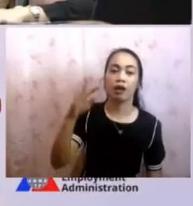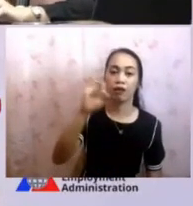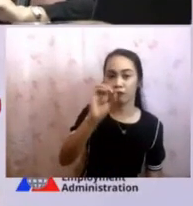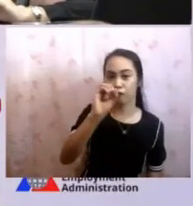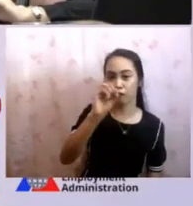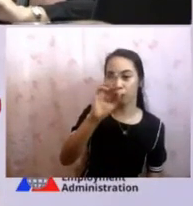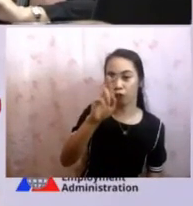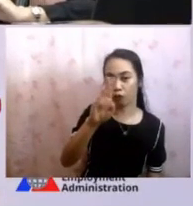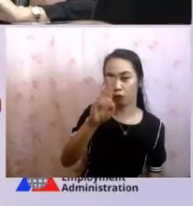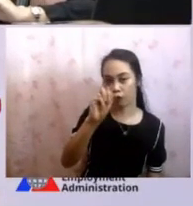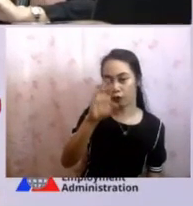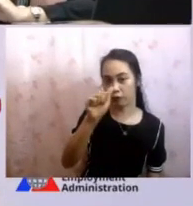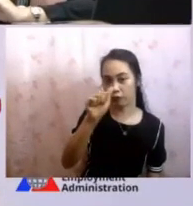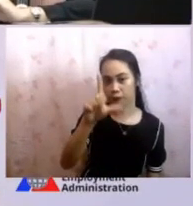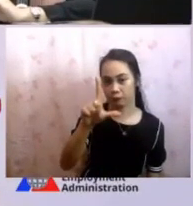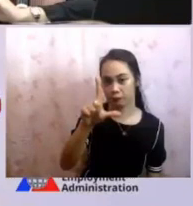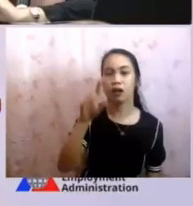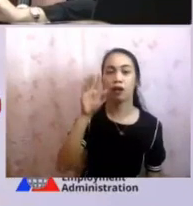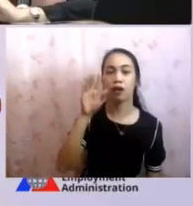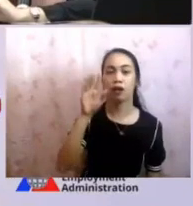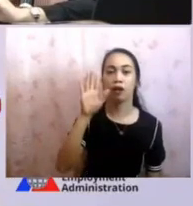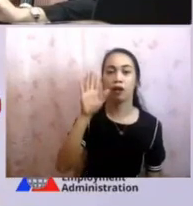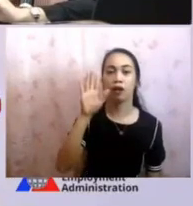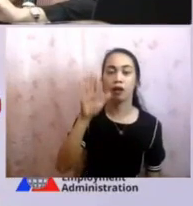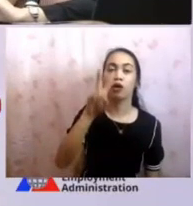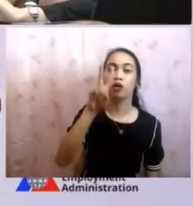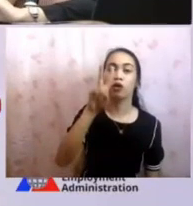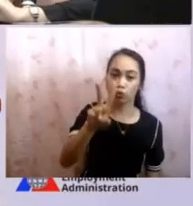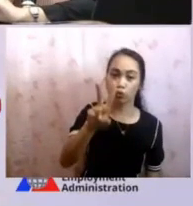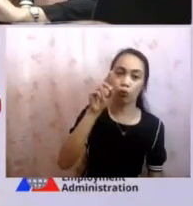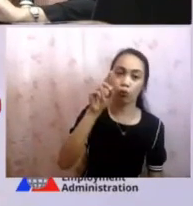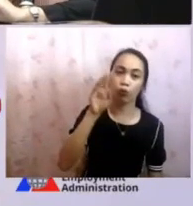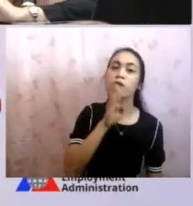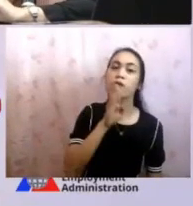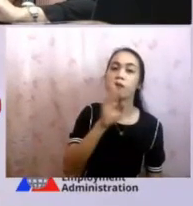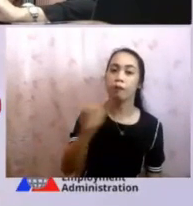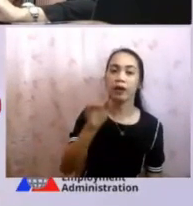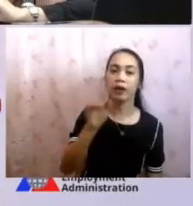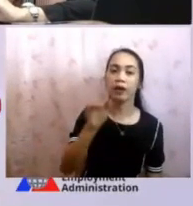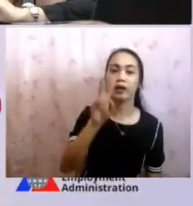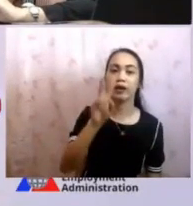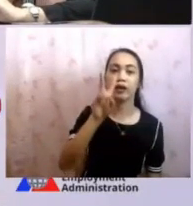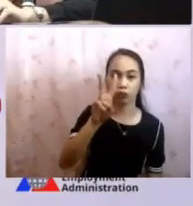2x2 picture. Okay, the email address is very informal.